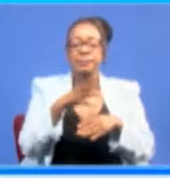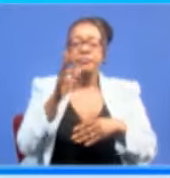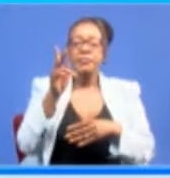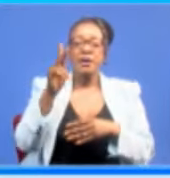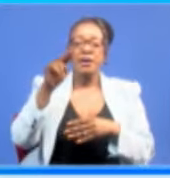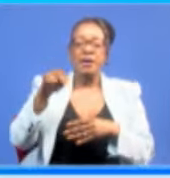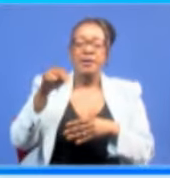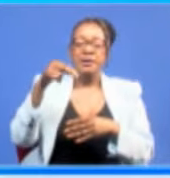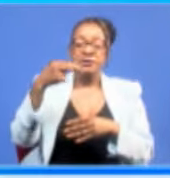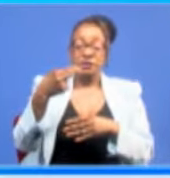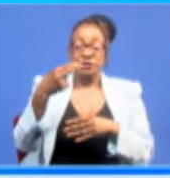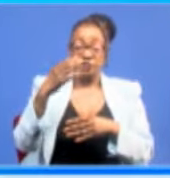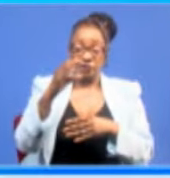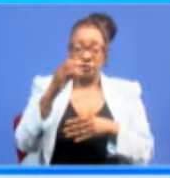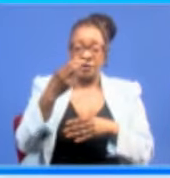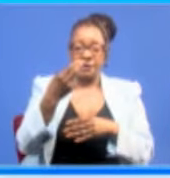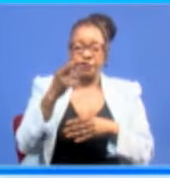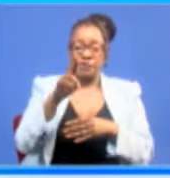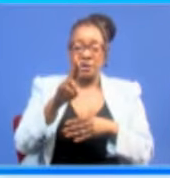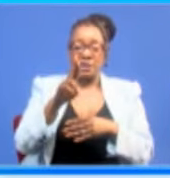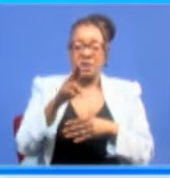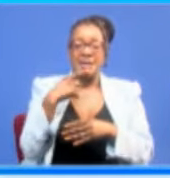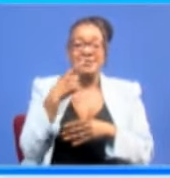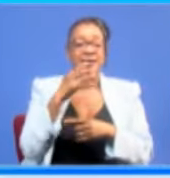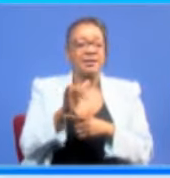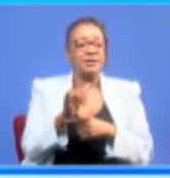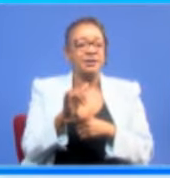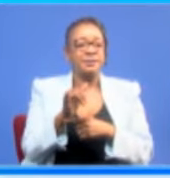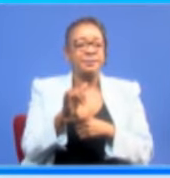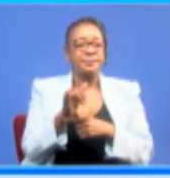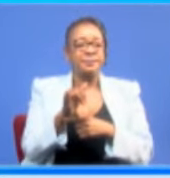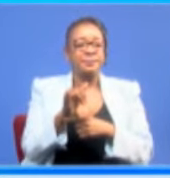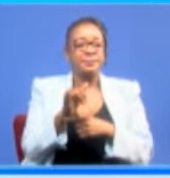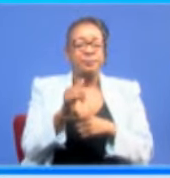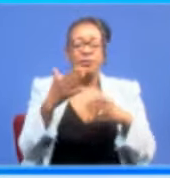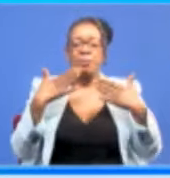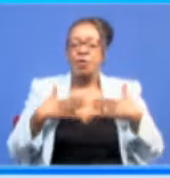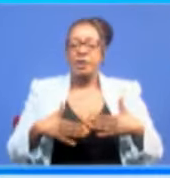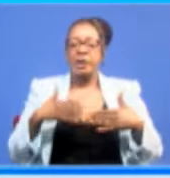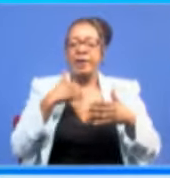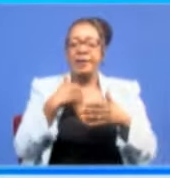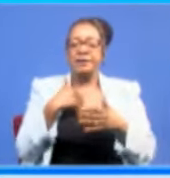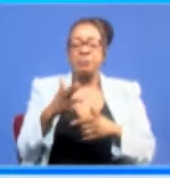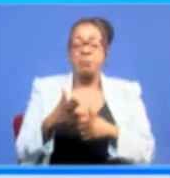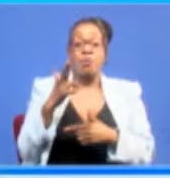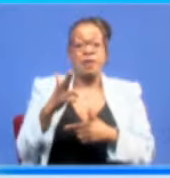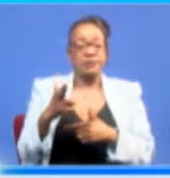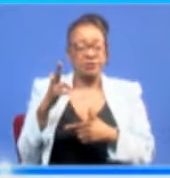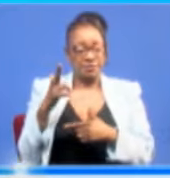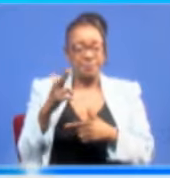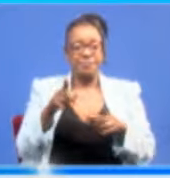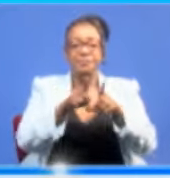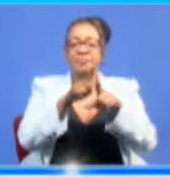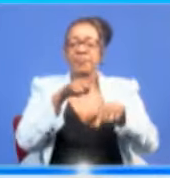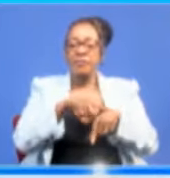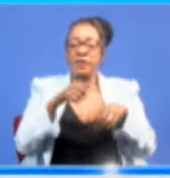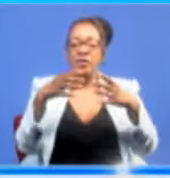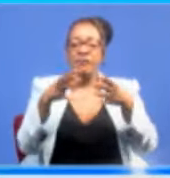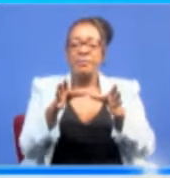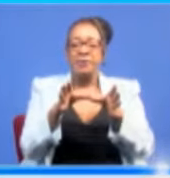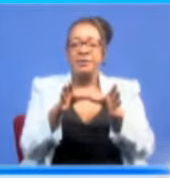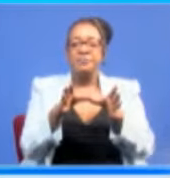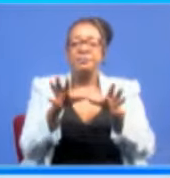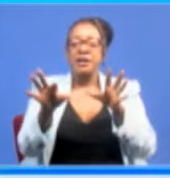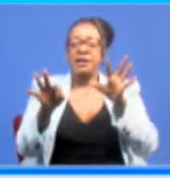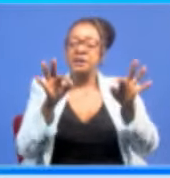ya haki za kibinadamu KNCHR. Miili hiyo ilikuwa na majeraha ya risasi. Wakati huo huo, familia zilianza